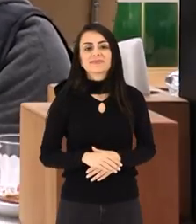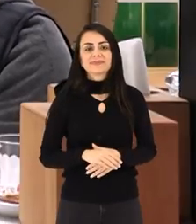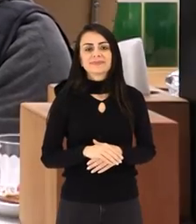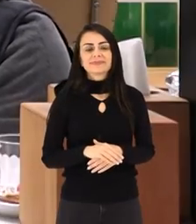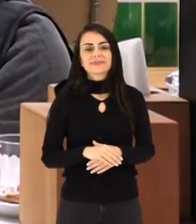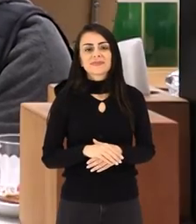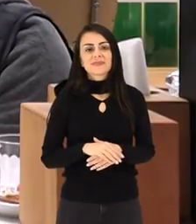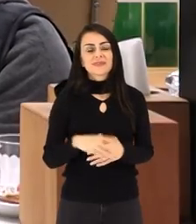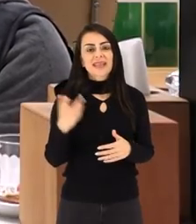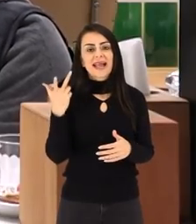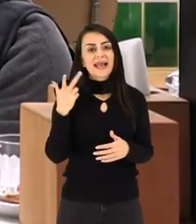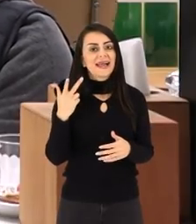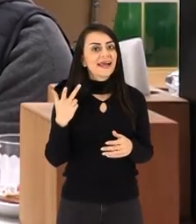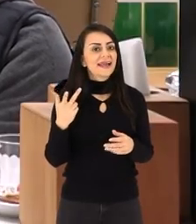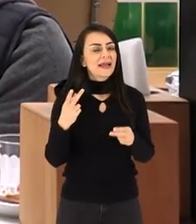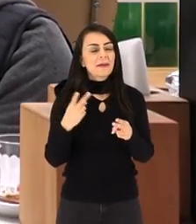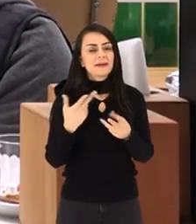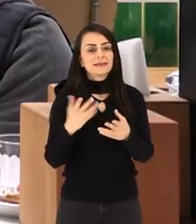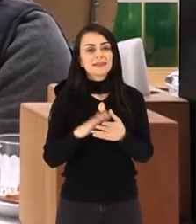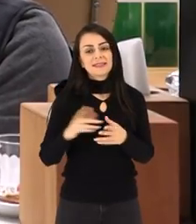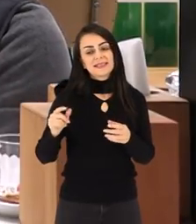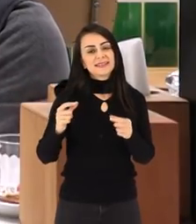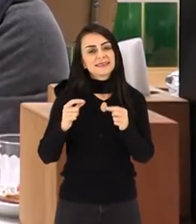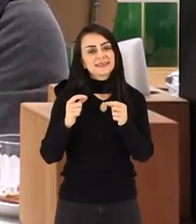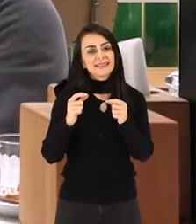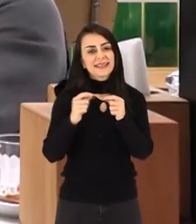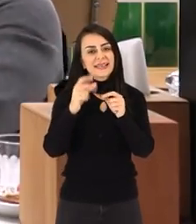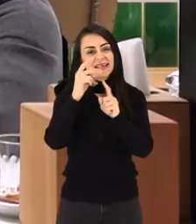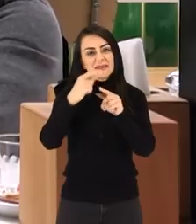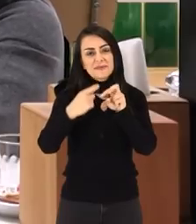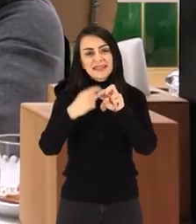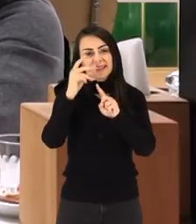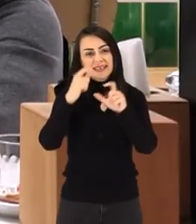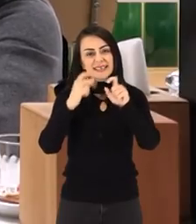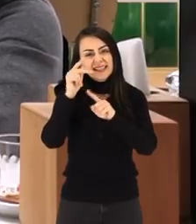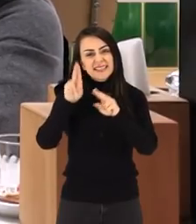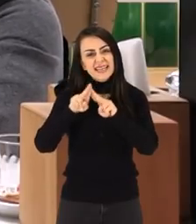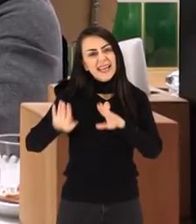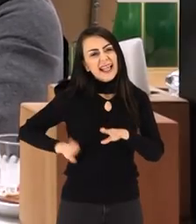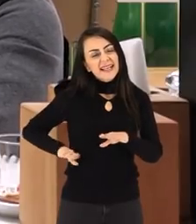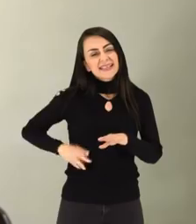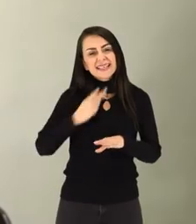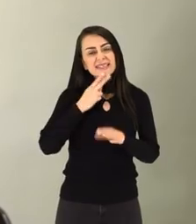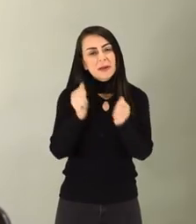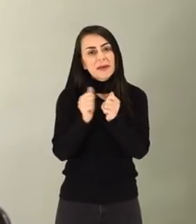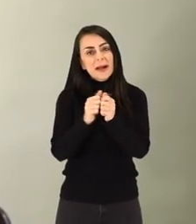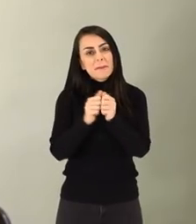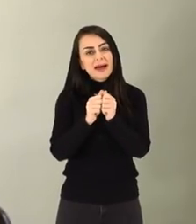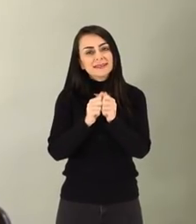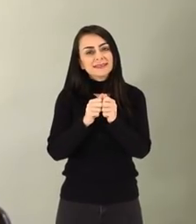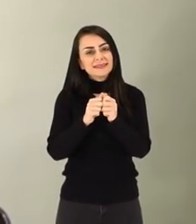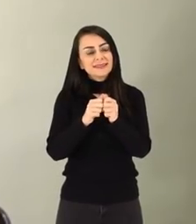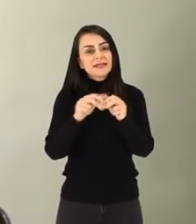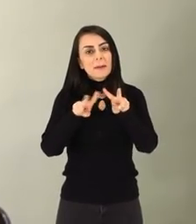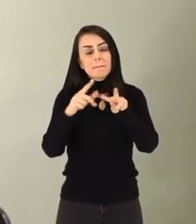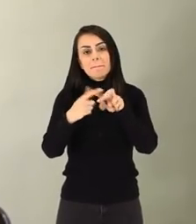şey, tasarladığın? Yani... Biricik'le müzikal yapıyoruz. Mesela falan. Biricik'le Mars'a gideceğiz. Yani yeni